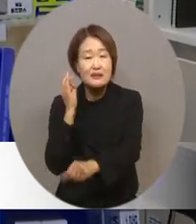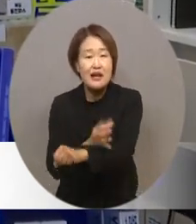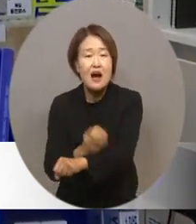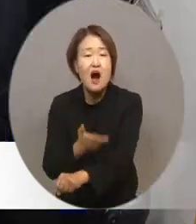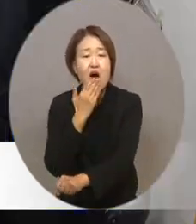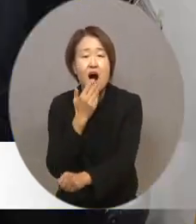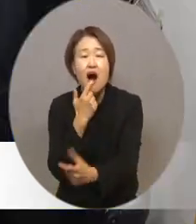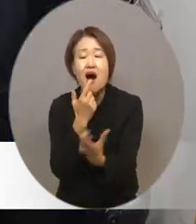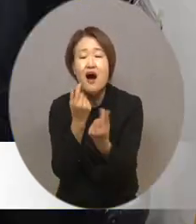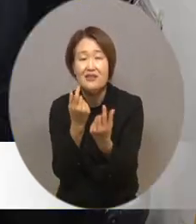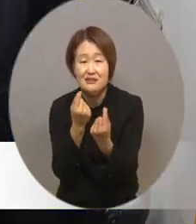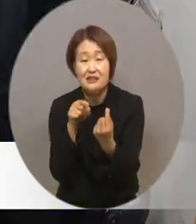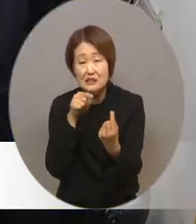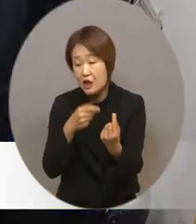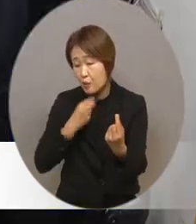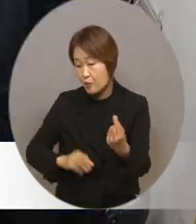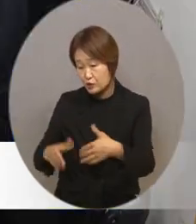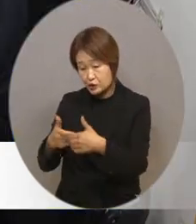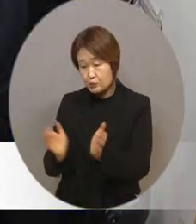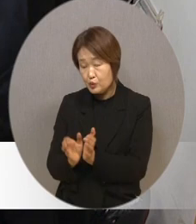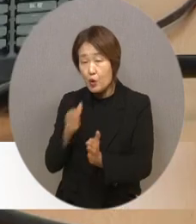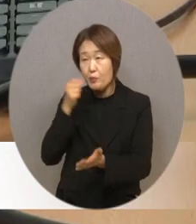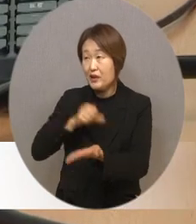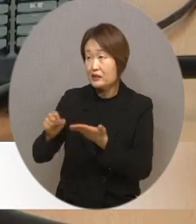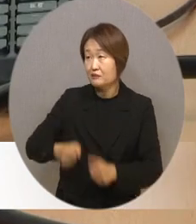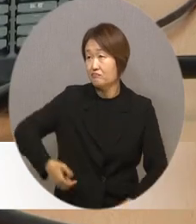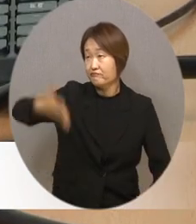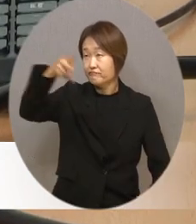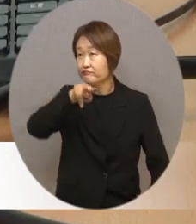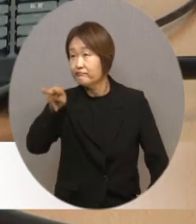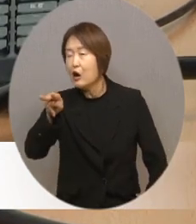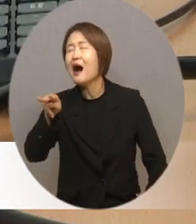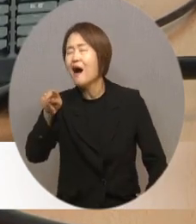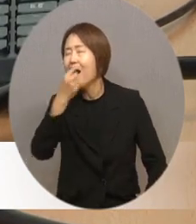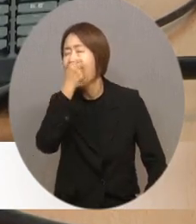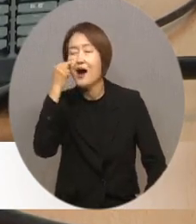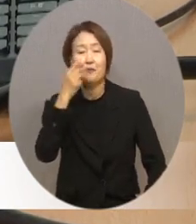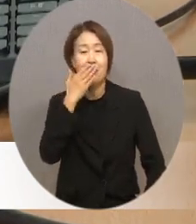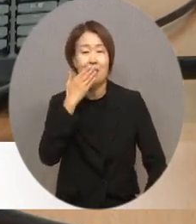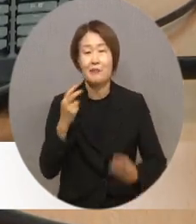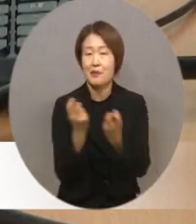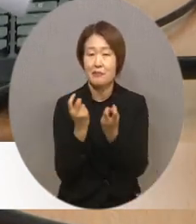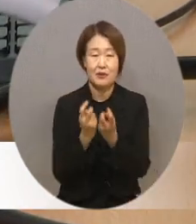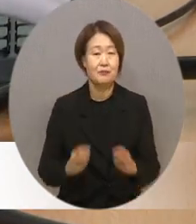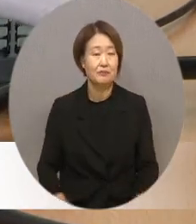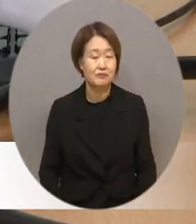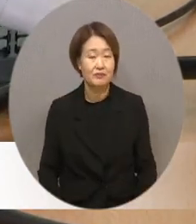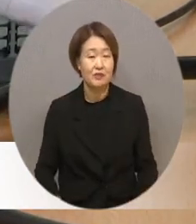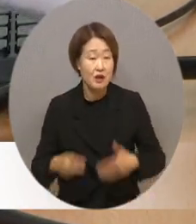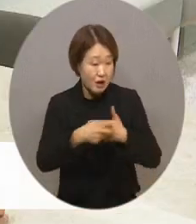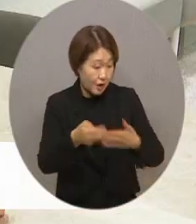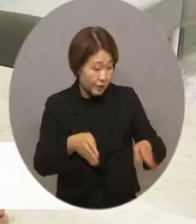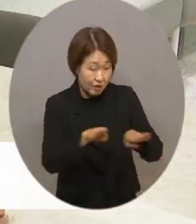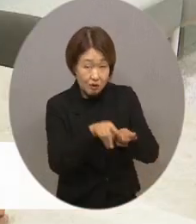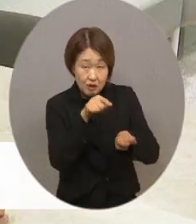약국을 보건복지부 홈페이지 등에 확인할 수 있도록 할 예정입니다 또